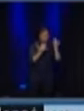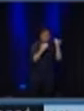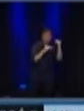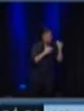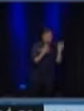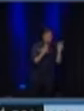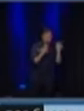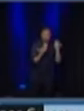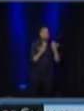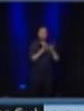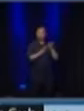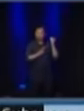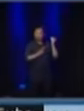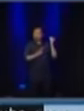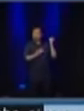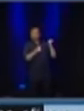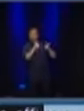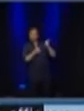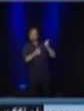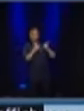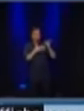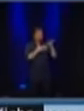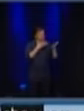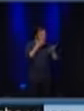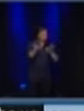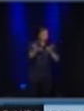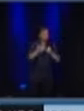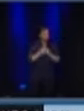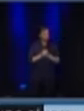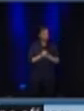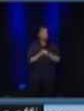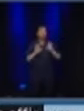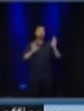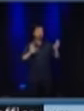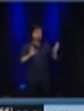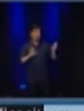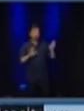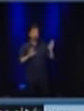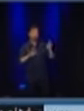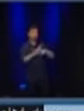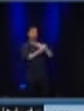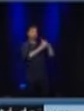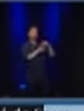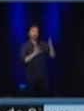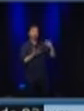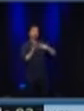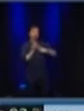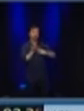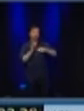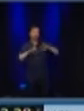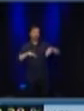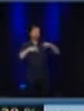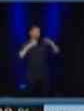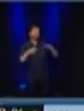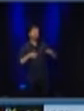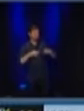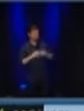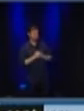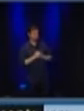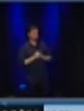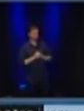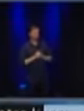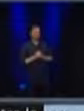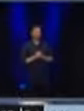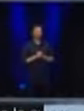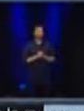potentiel de lever cette limitation-là? Ça fait partie des discussions actuellement avec la santé publique. Monsieur